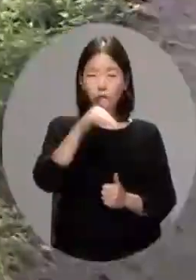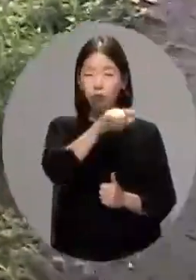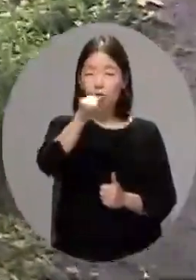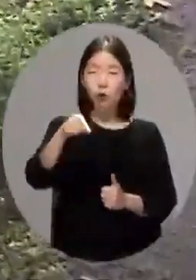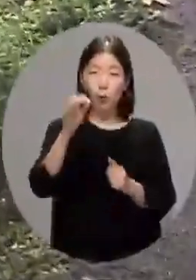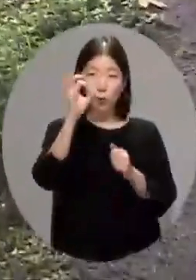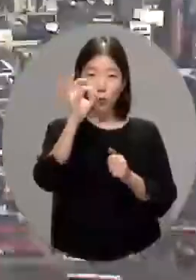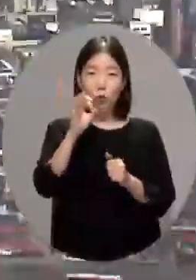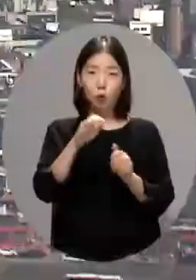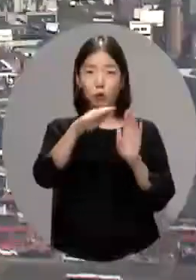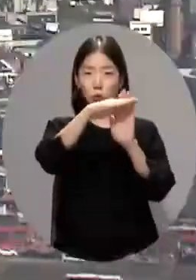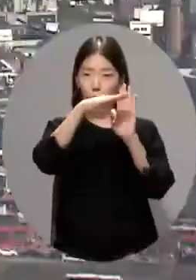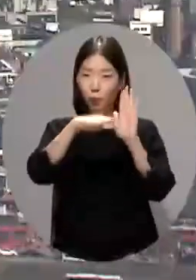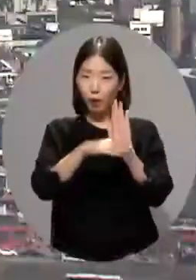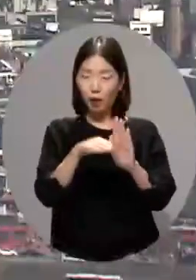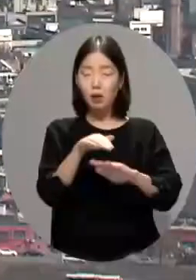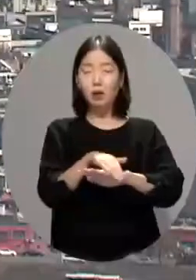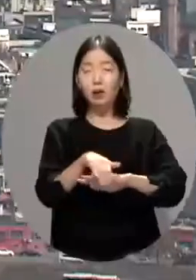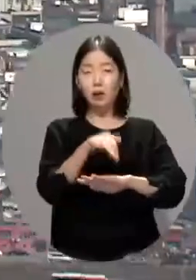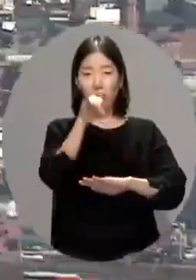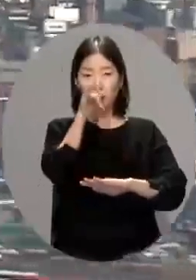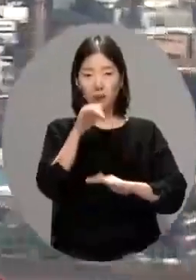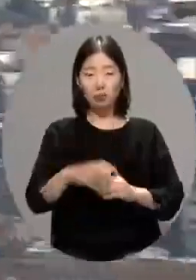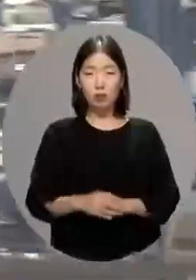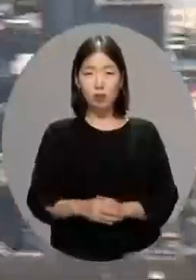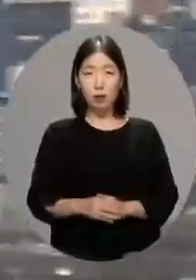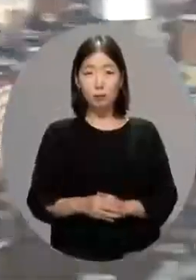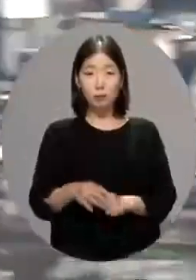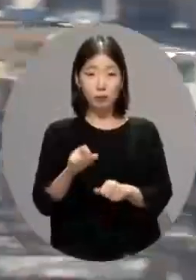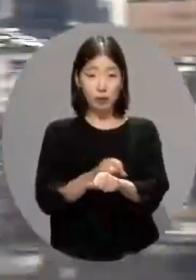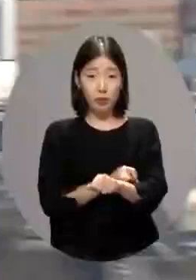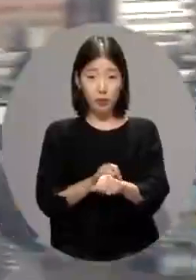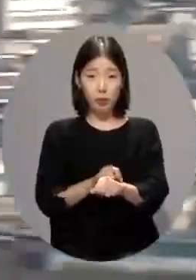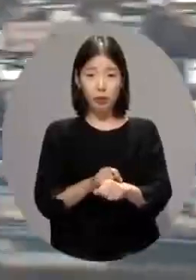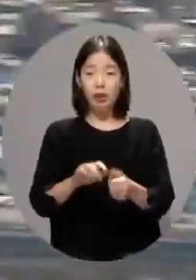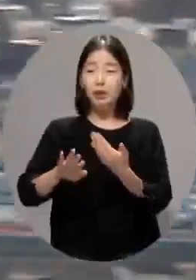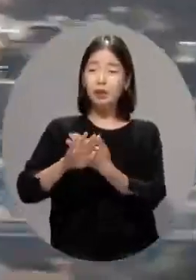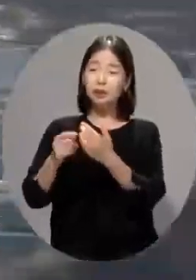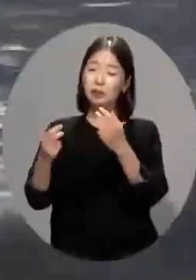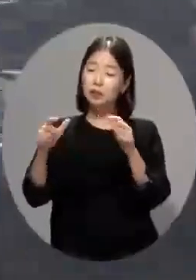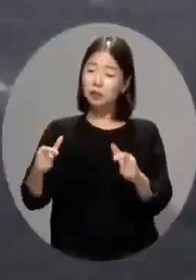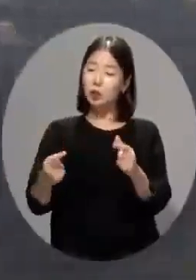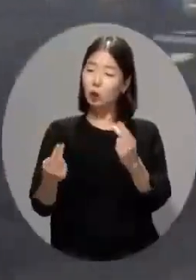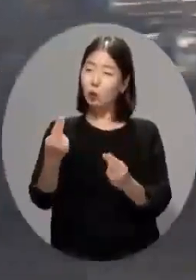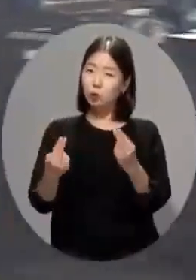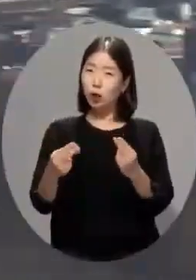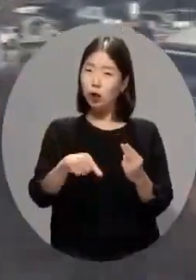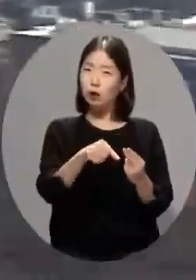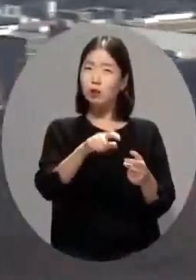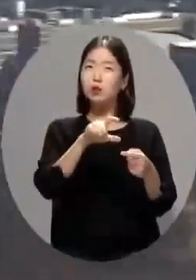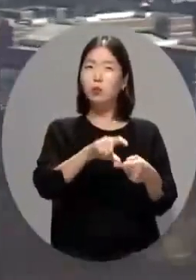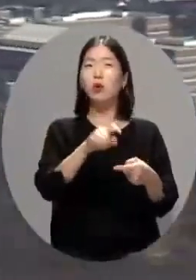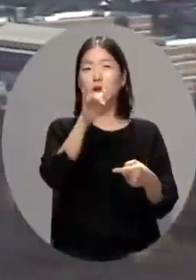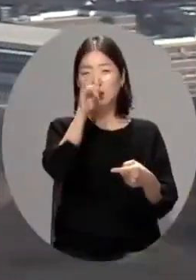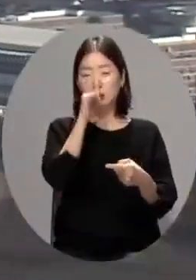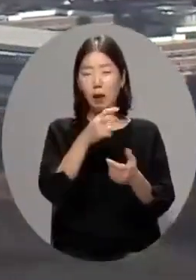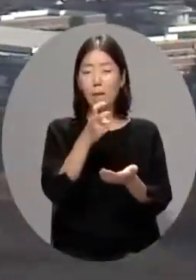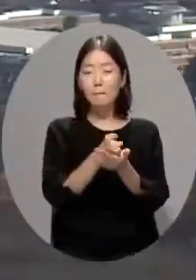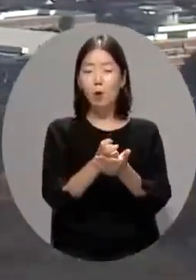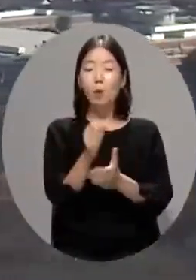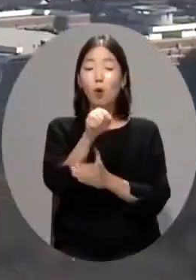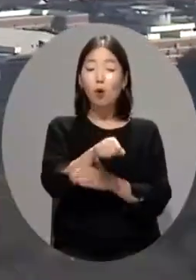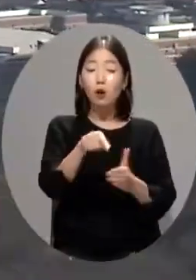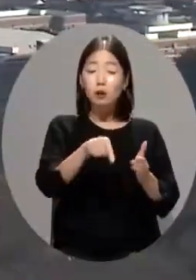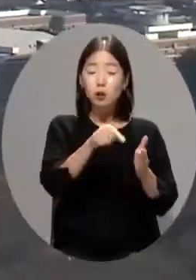감안해 완화를 검토하겠다는 겁니다. 특히 타시도보다 낮게 돼 있는 용적률도 법 허용 범위